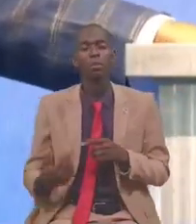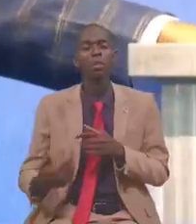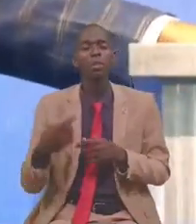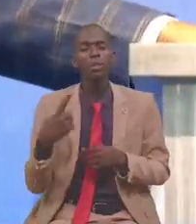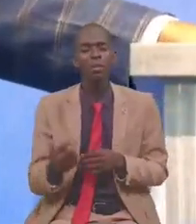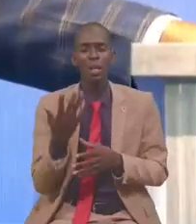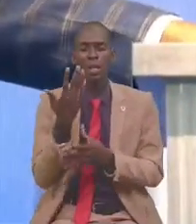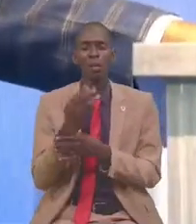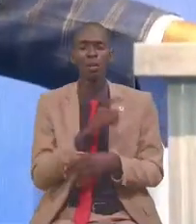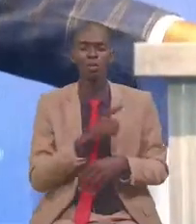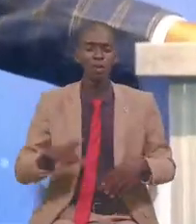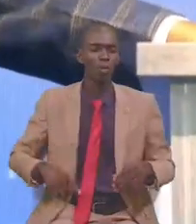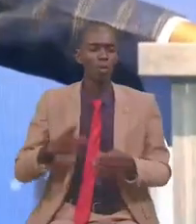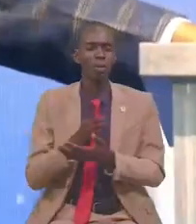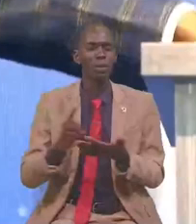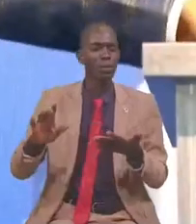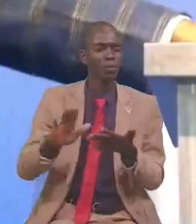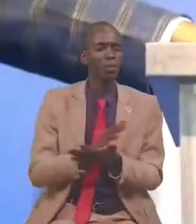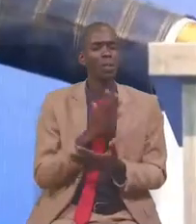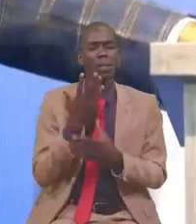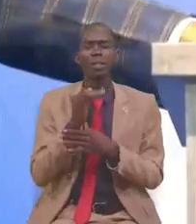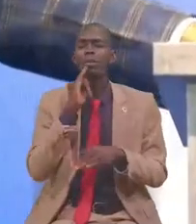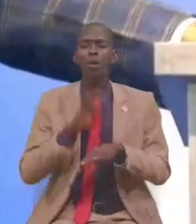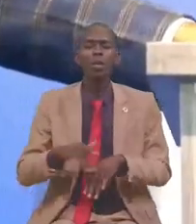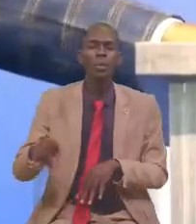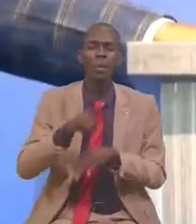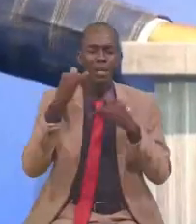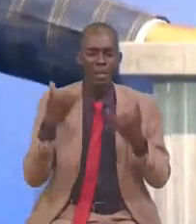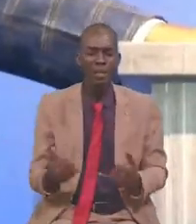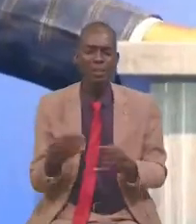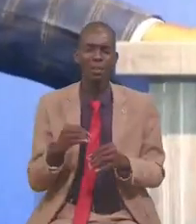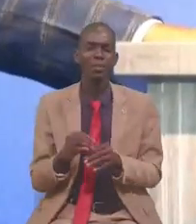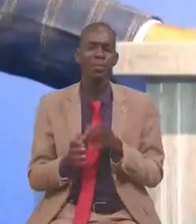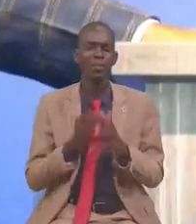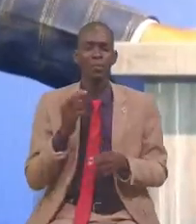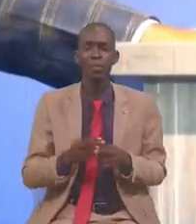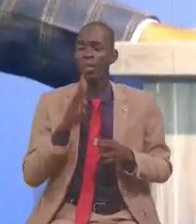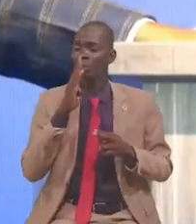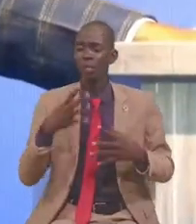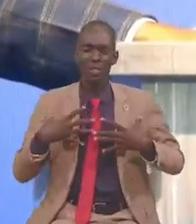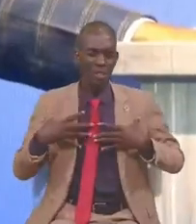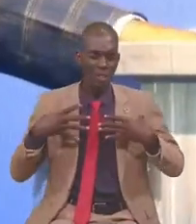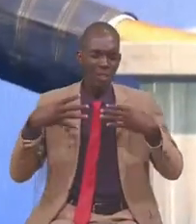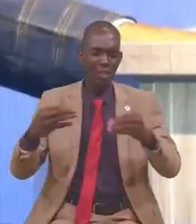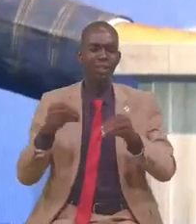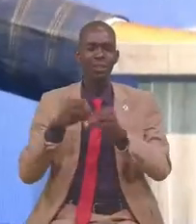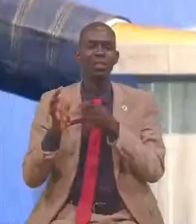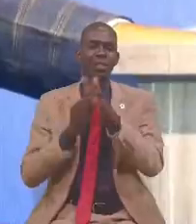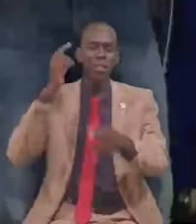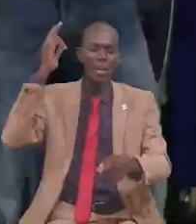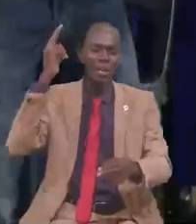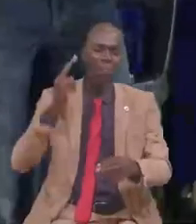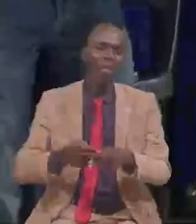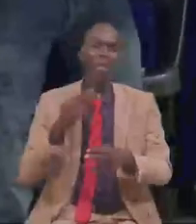main surnaturelle du Seigneur vienne sur vous maintenant. Soyez en guéris au nom de Jésus-Christ.